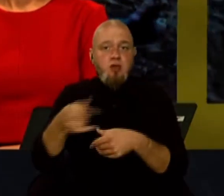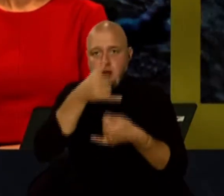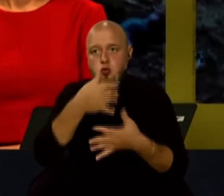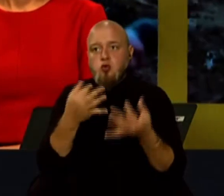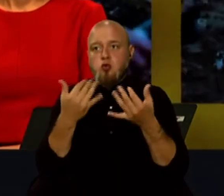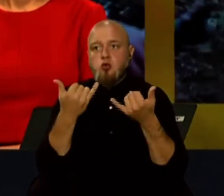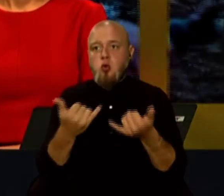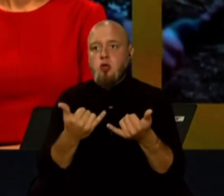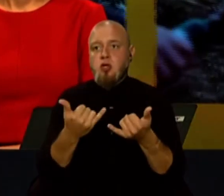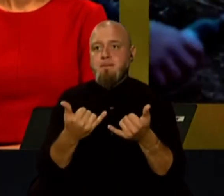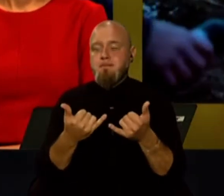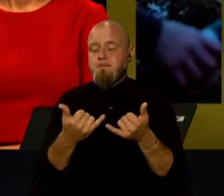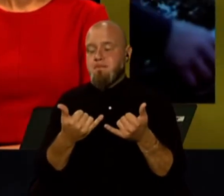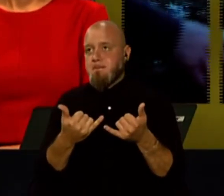сьогодні